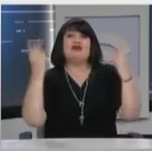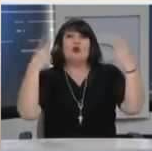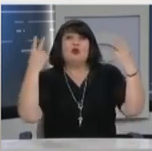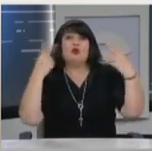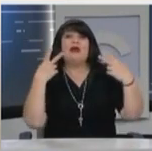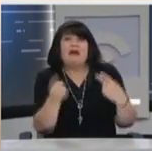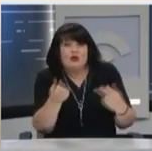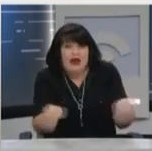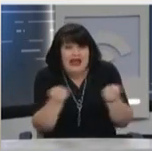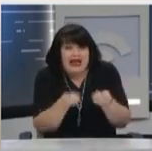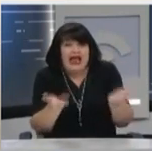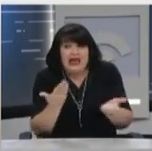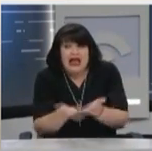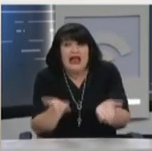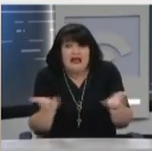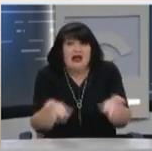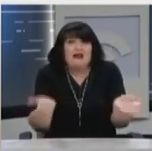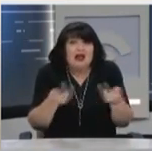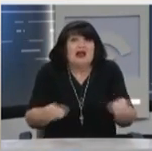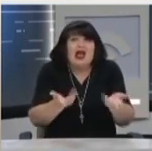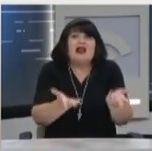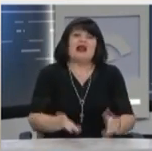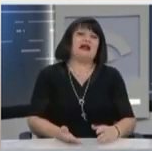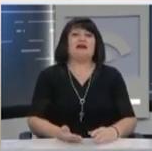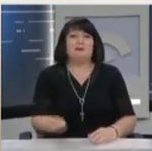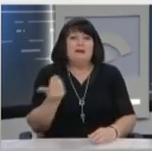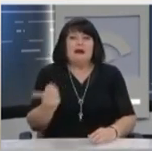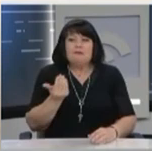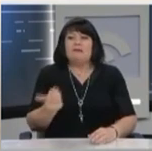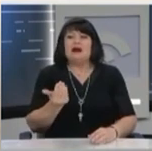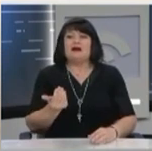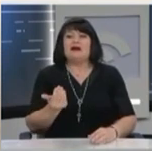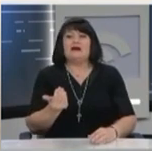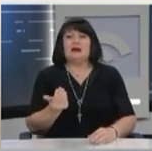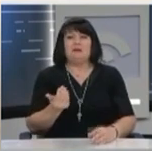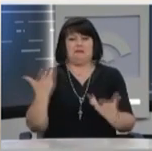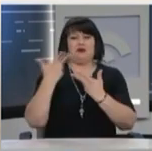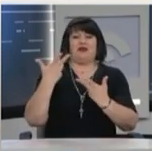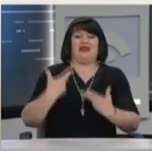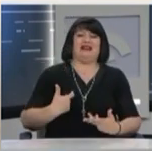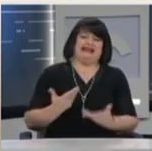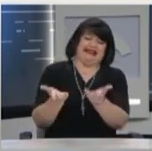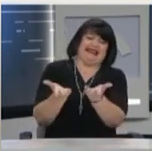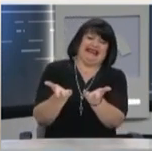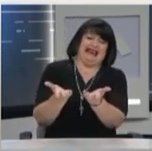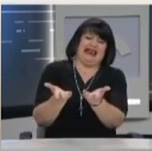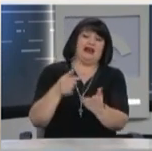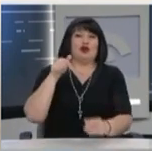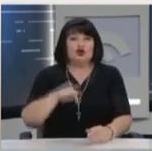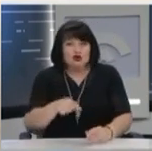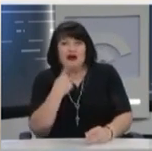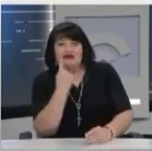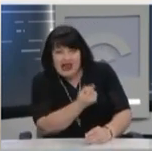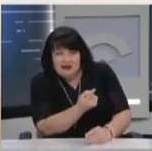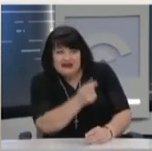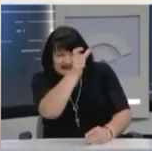ορυκτά. Κάντε κάτι, κάντε κάτι, κάντε κάτι. Πριν πτωχεύσουμε. Ήμουν ο γραφικός. Σήμερα είμαι περιγραφικός της